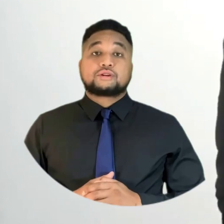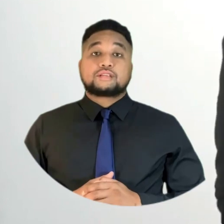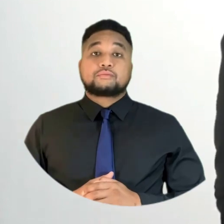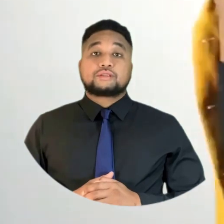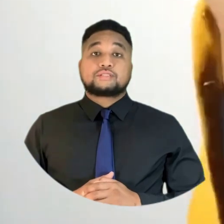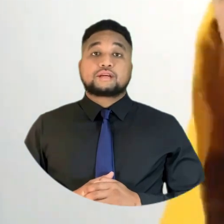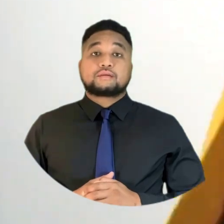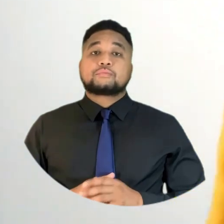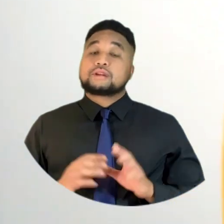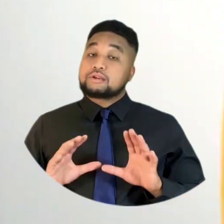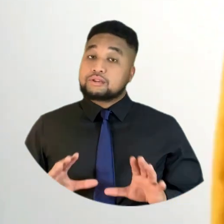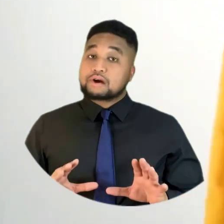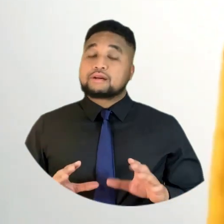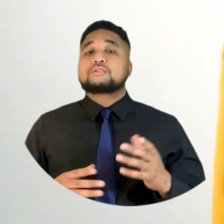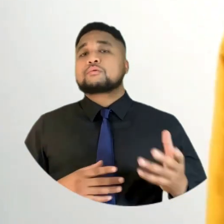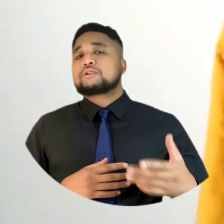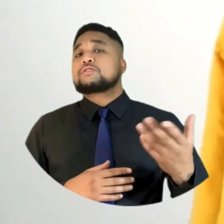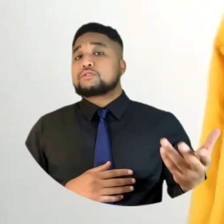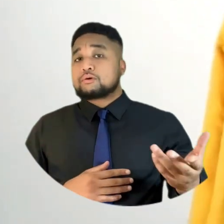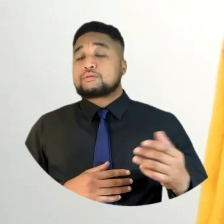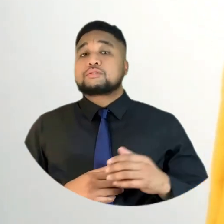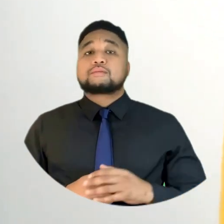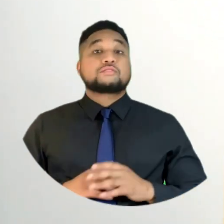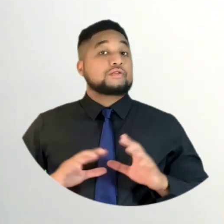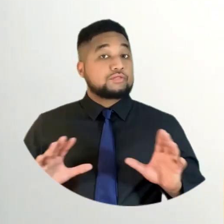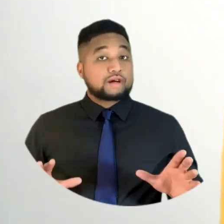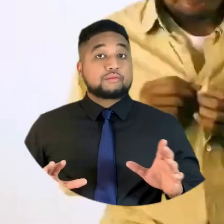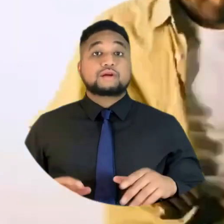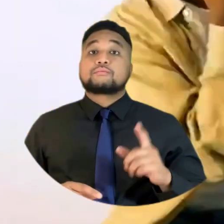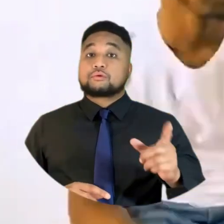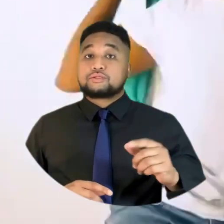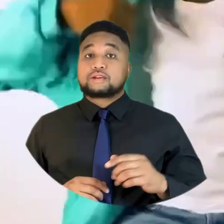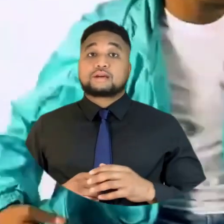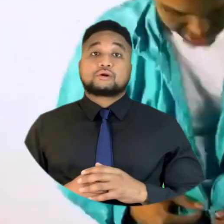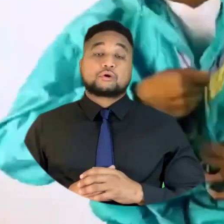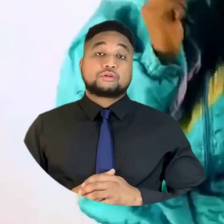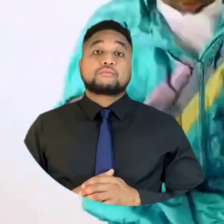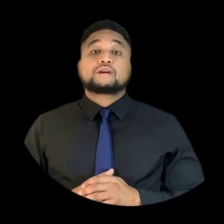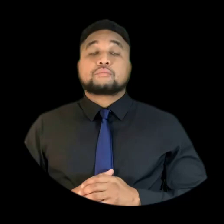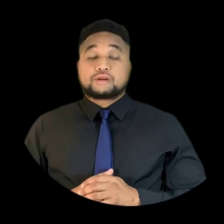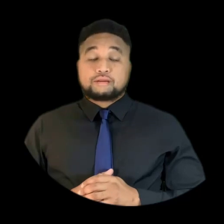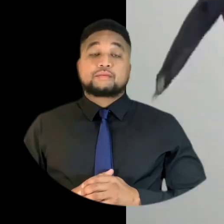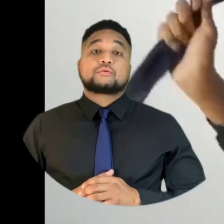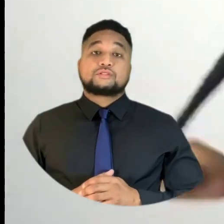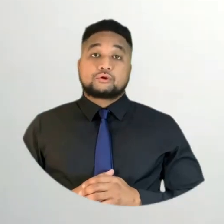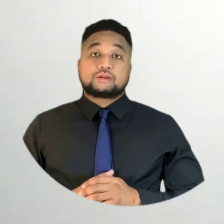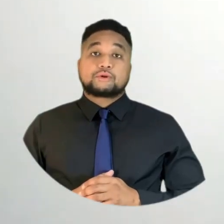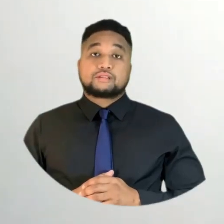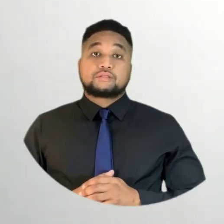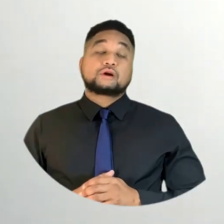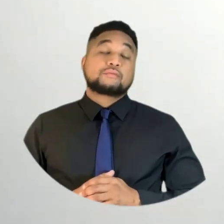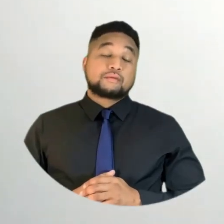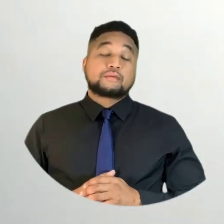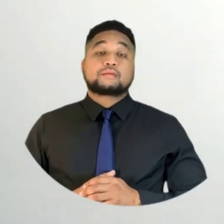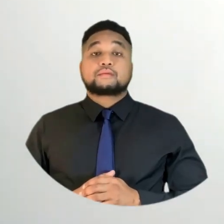itaal yarii makhluuqaan runtii laguma eedeeyo aabbahay iftiinkuu baarayiga